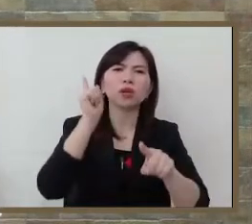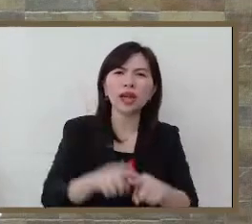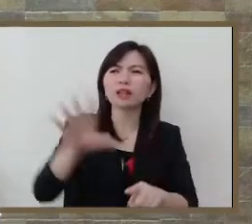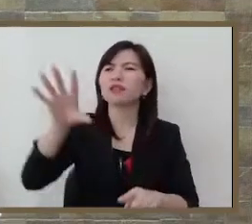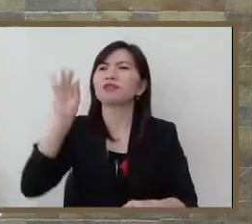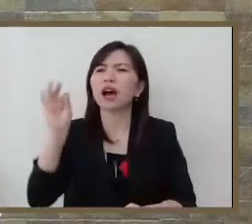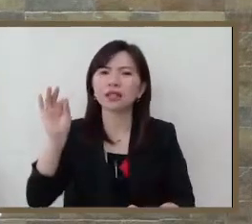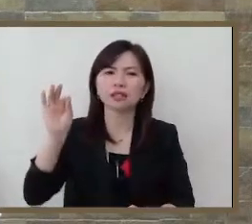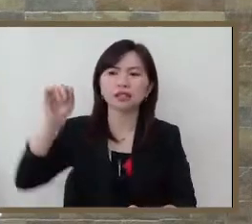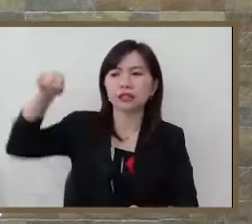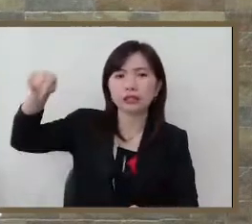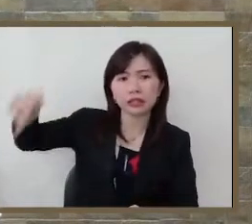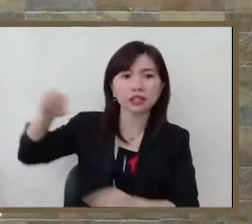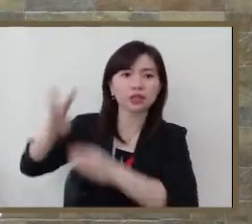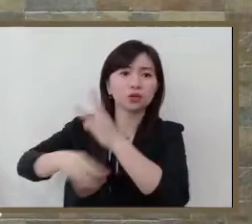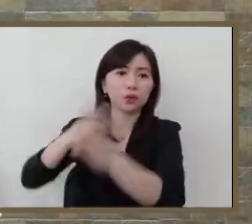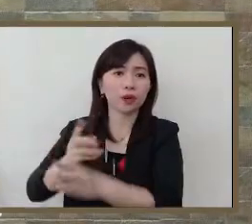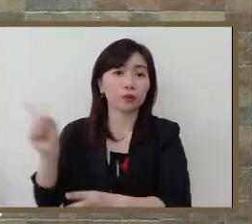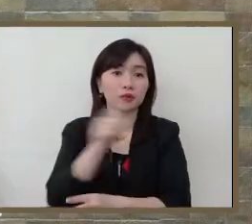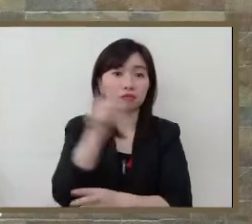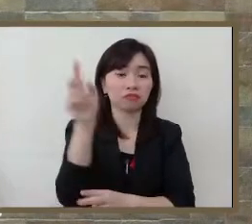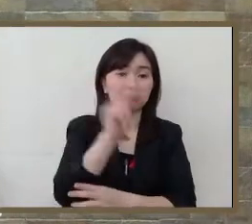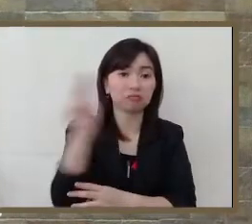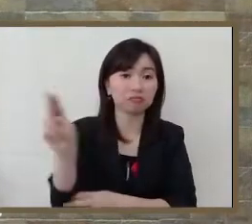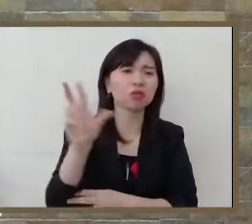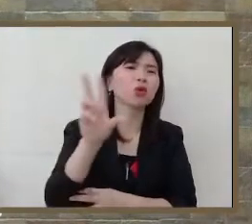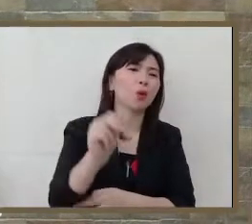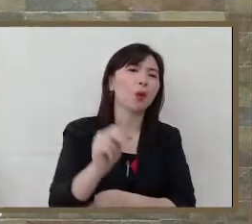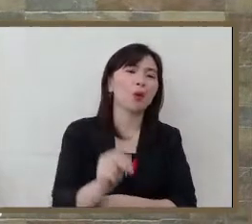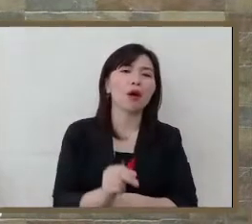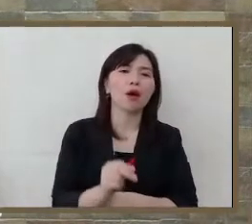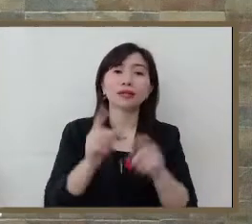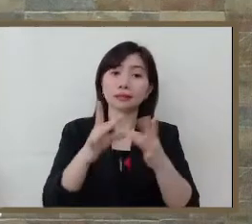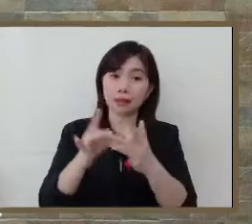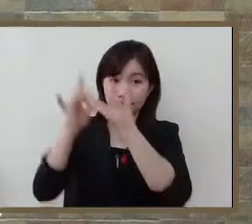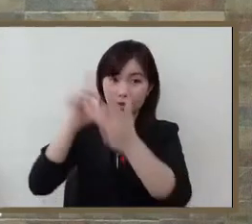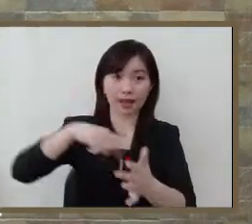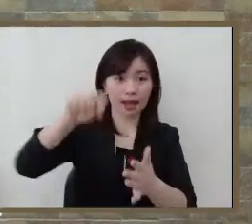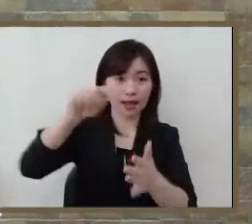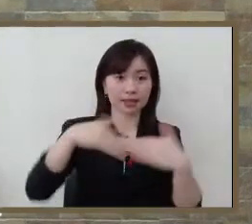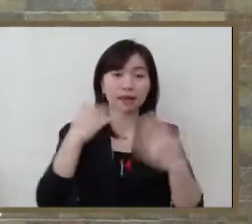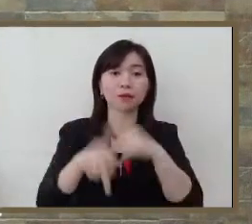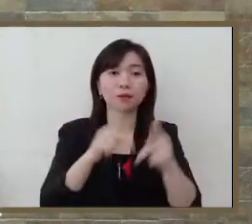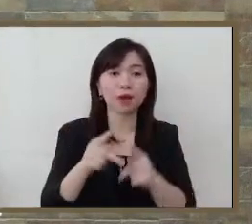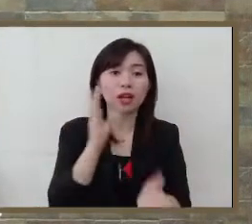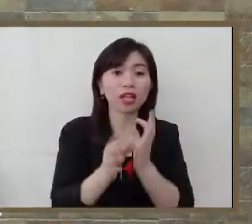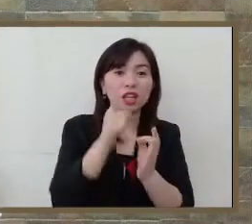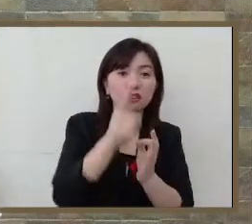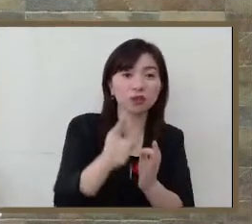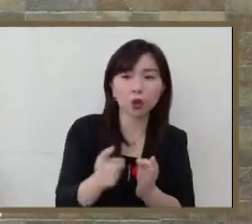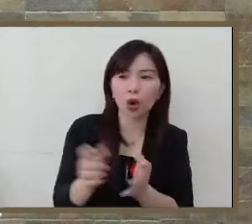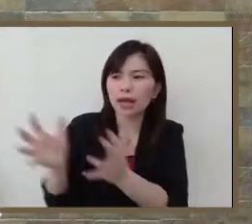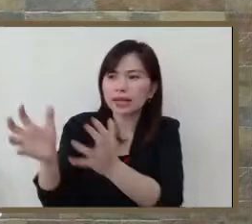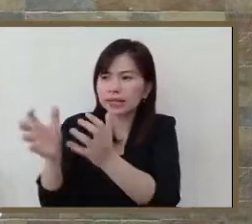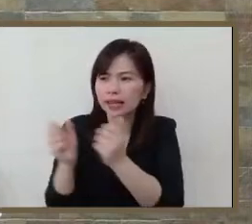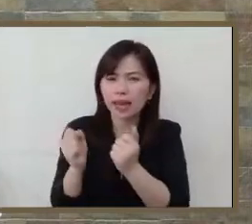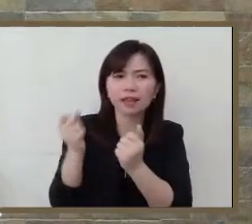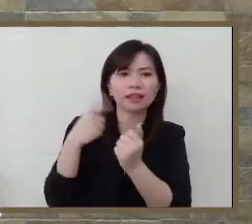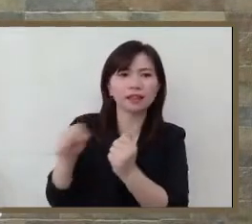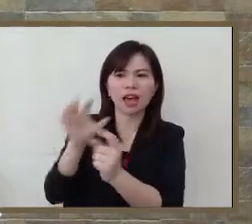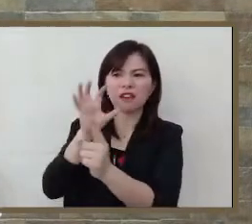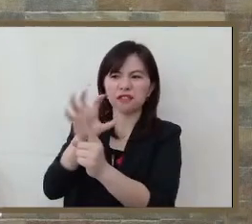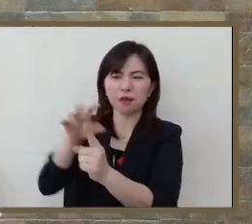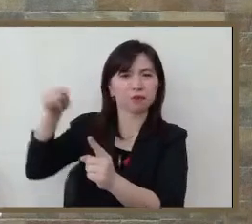ito. Lalo na sa atin bilang isang kabataan. If you are going to chase the things of this world, hindi ka mabibigyan